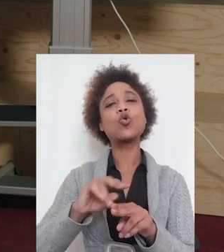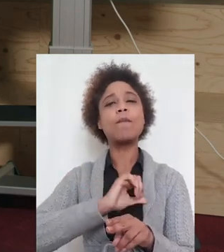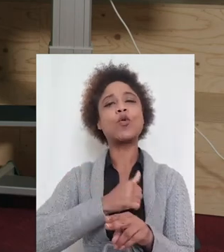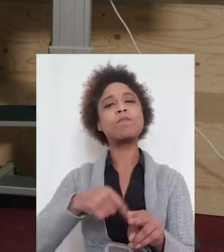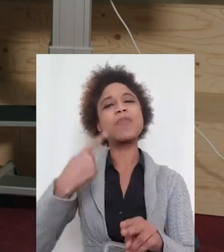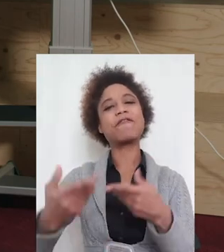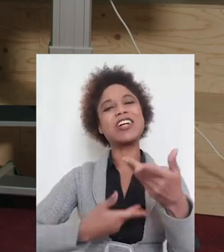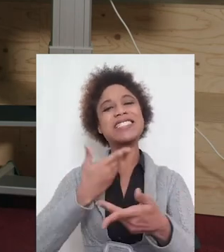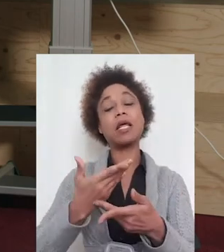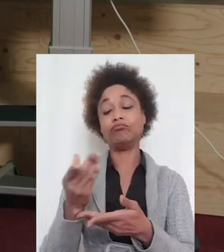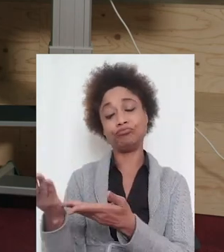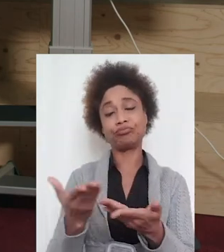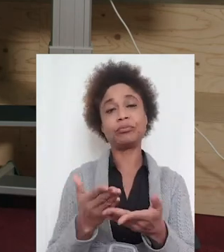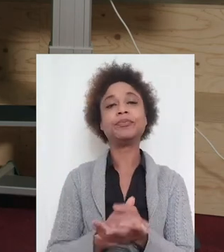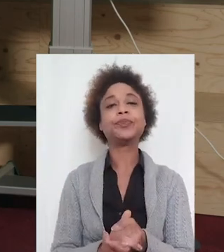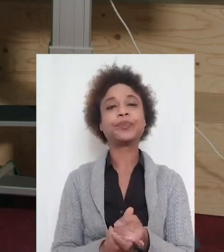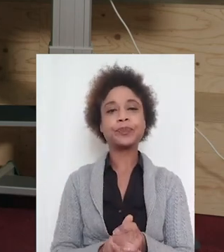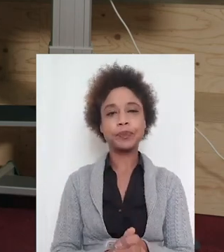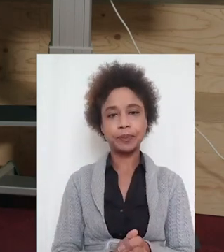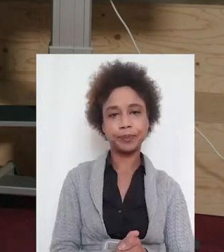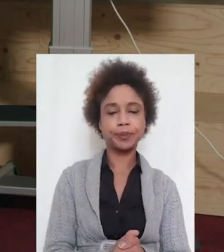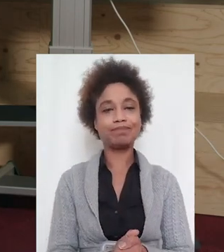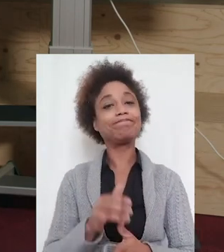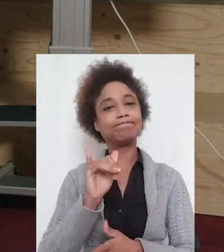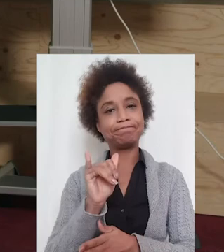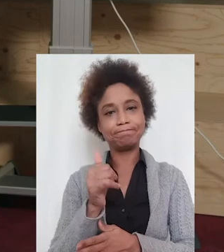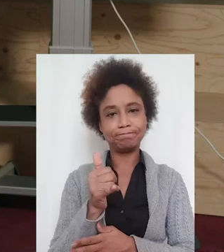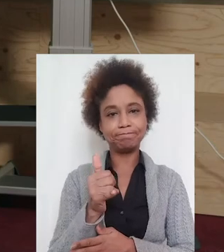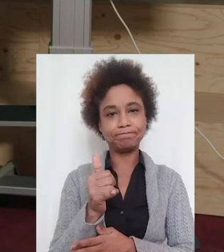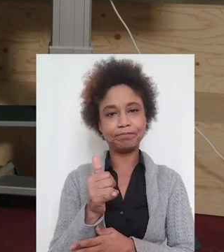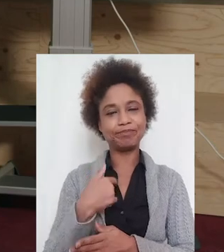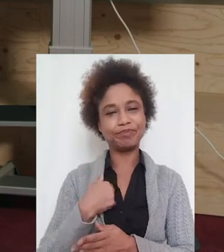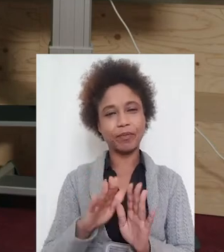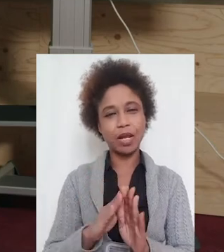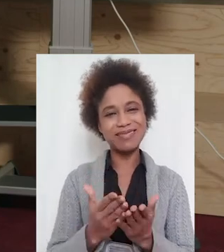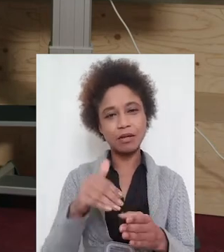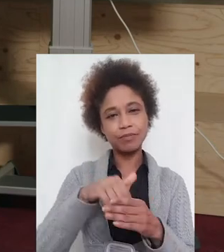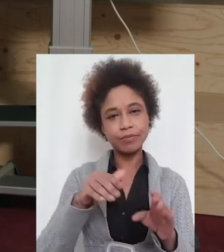vertellen. Joost, ga je gang. Ja,